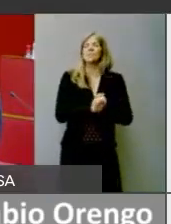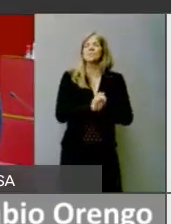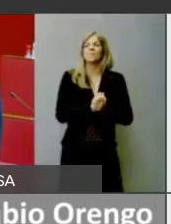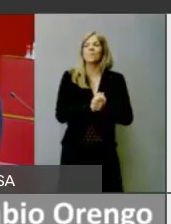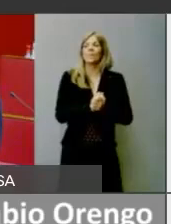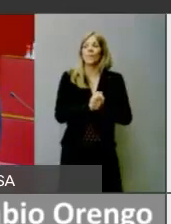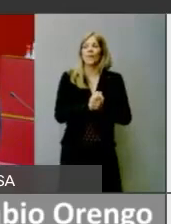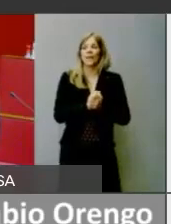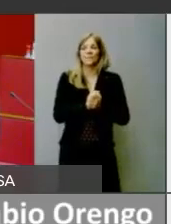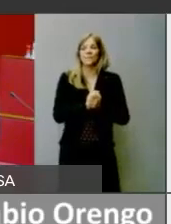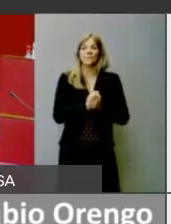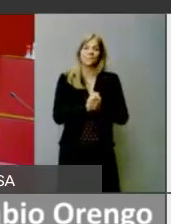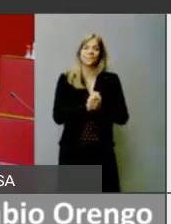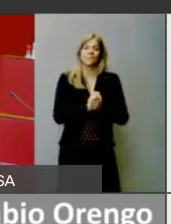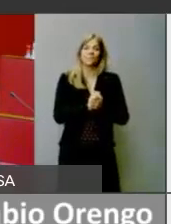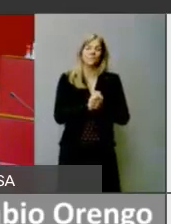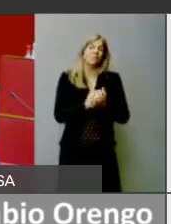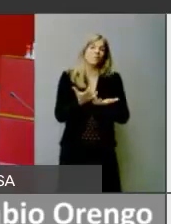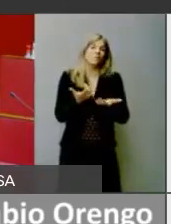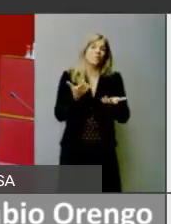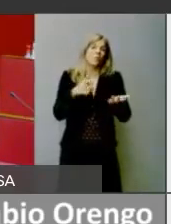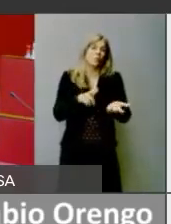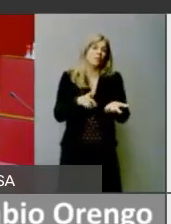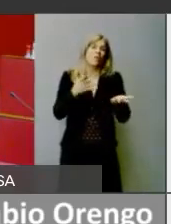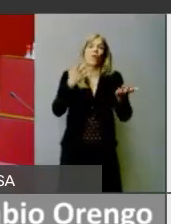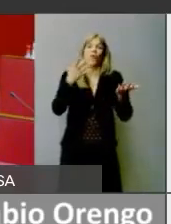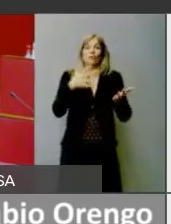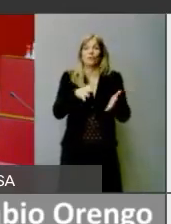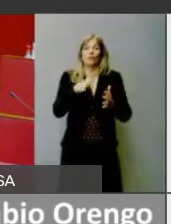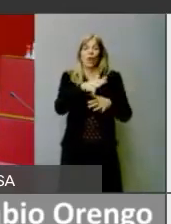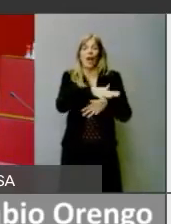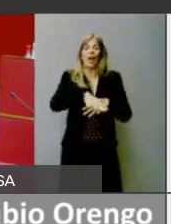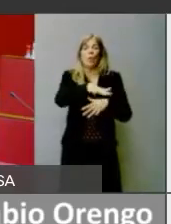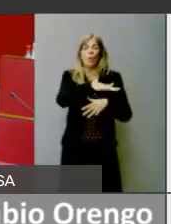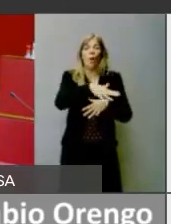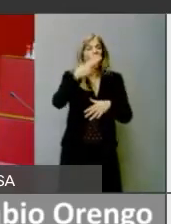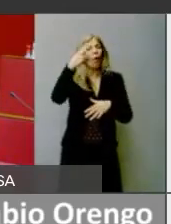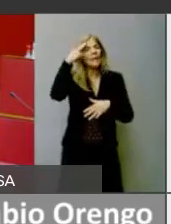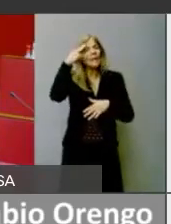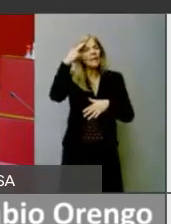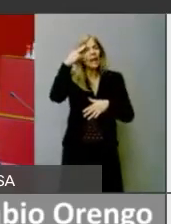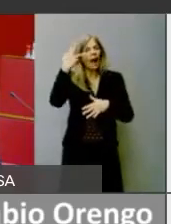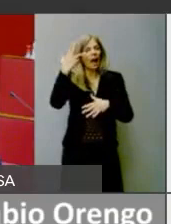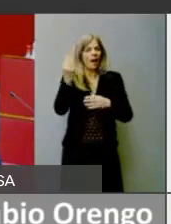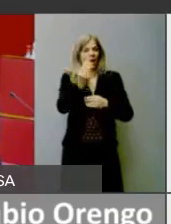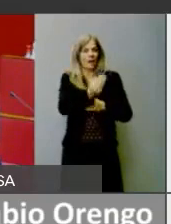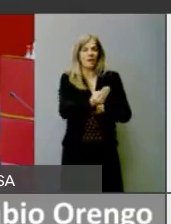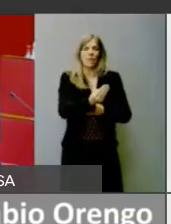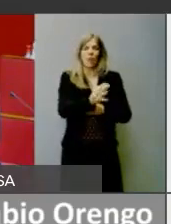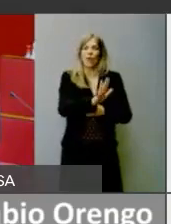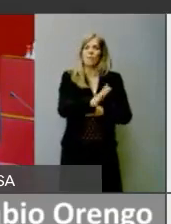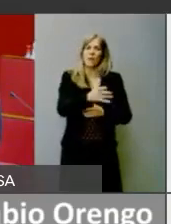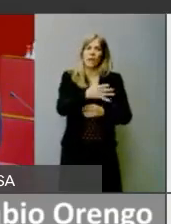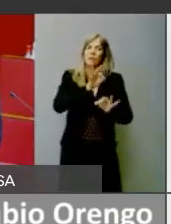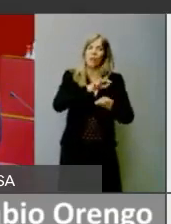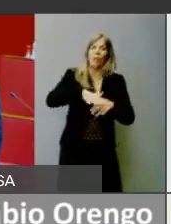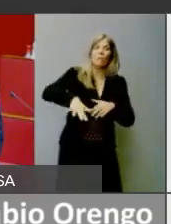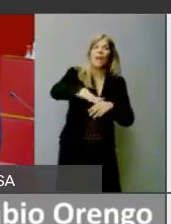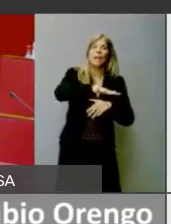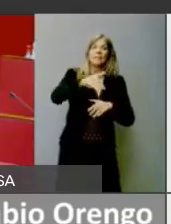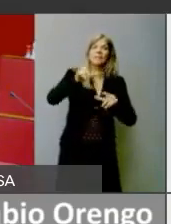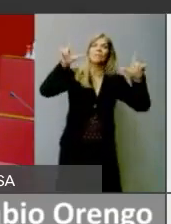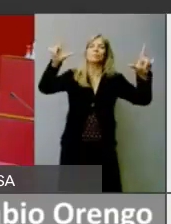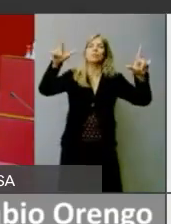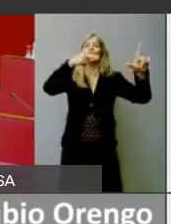proprio in quel luogo che è già stato dedicato alla sua memoria, appunto, che si chiama Largo Rosanna Benzi. Il luogo naturale perché,